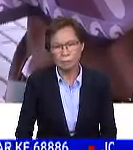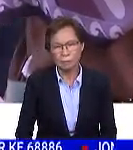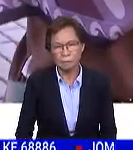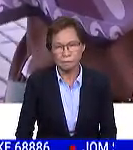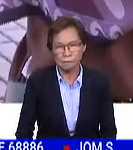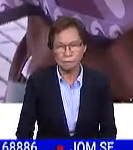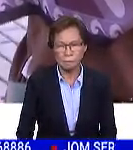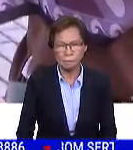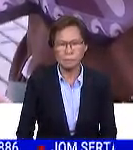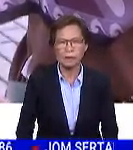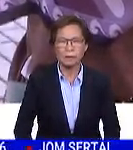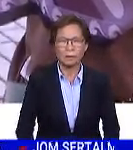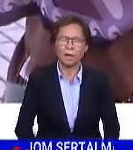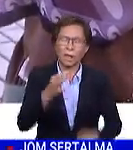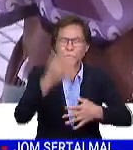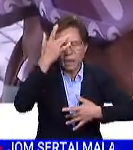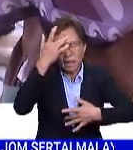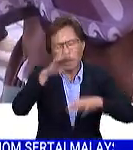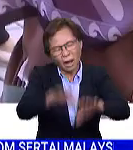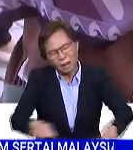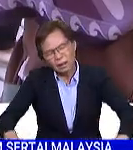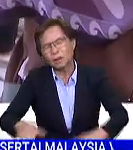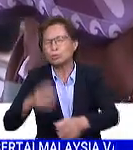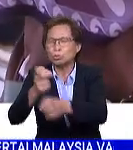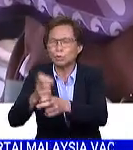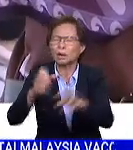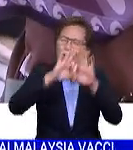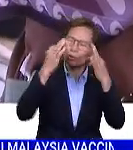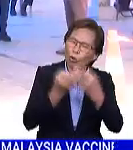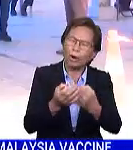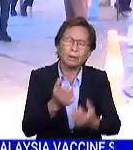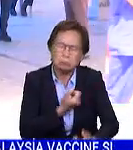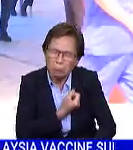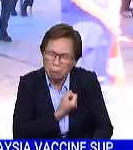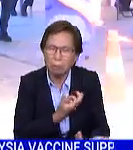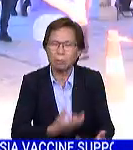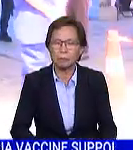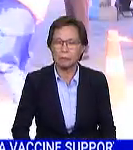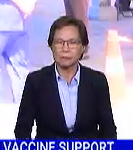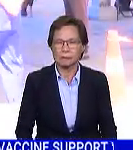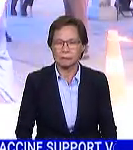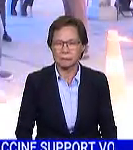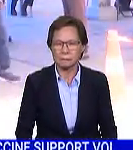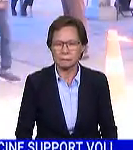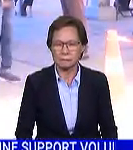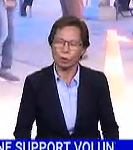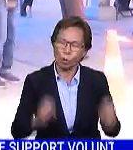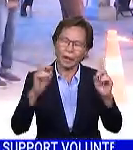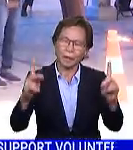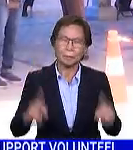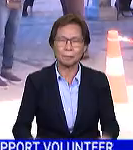semua. Anak-anak pun susah. Itu masalahnya. Satu keluarga susah. Ya tenang ya, kenapa? Apa. Okey,